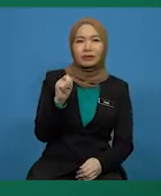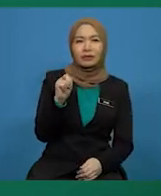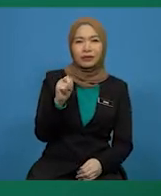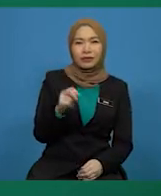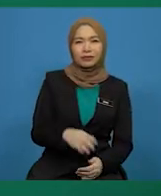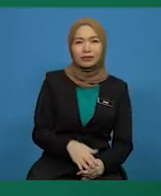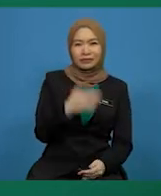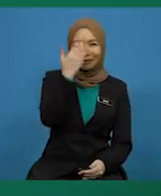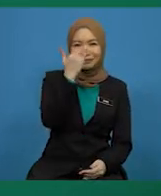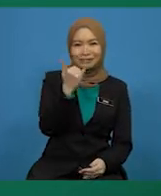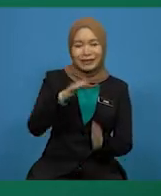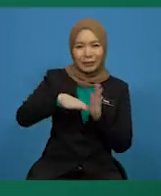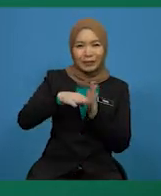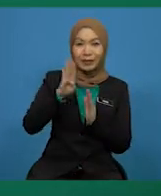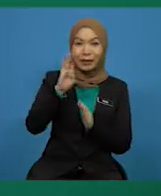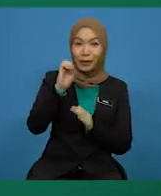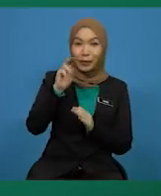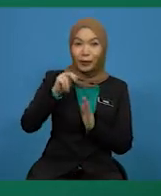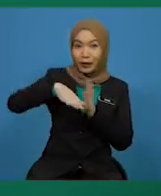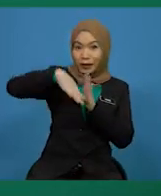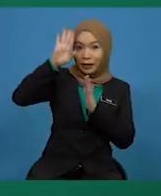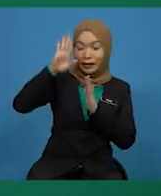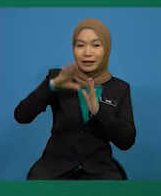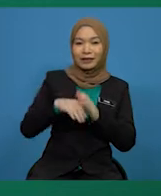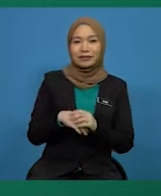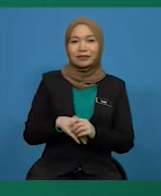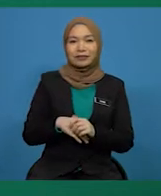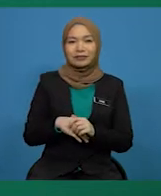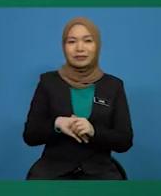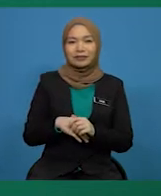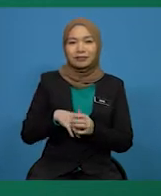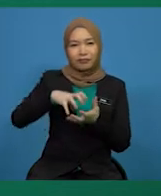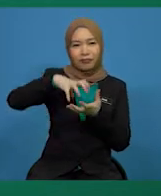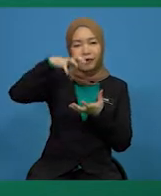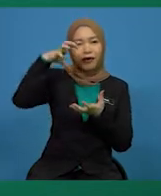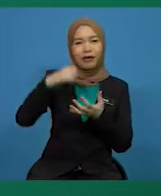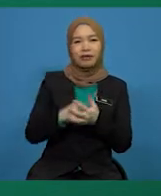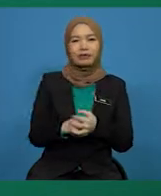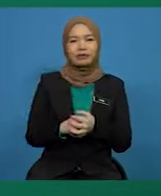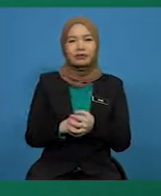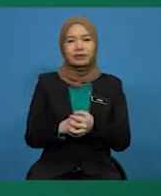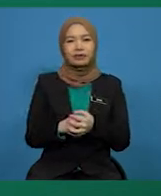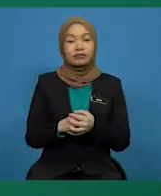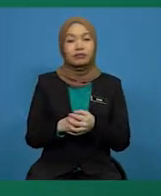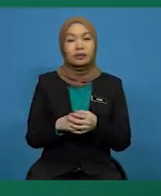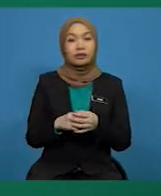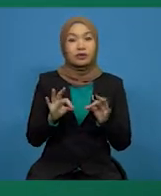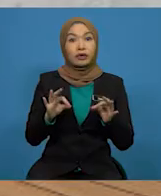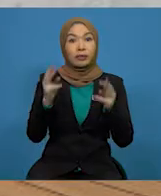itu adalah tinggi. Apa yang akan berlaku pada harga bond apabila masyarakat menjual bond?